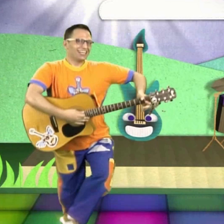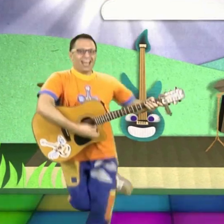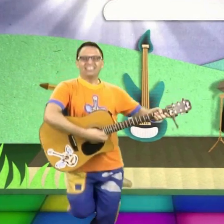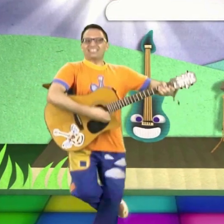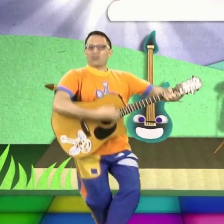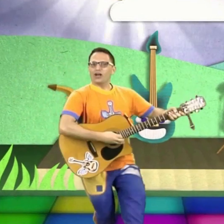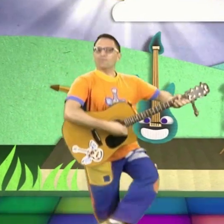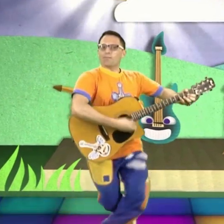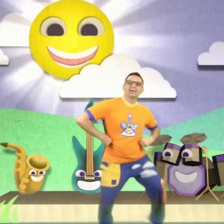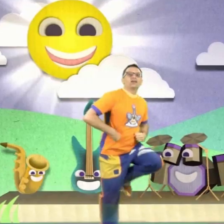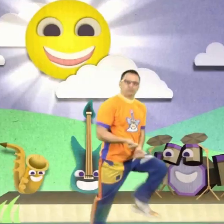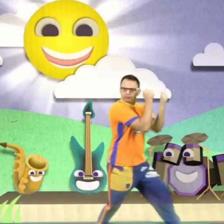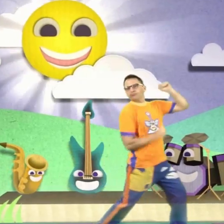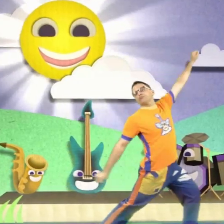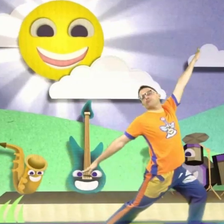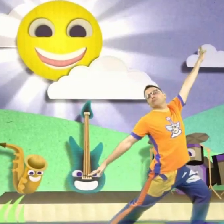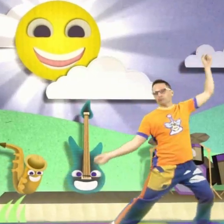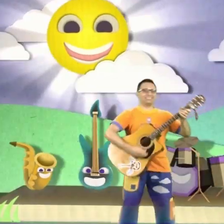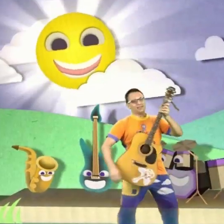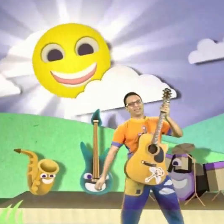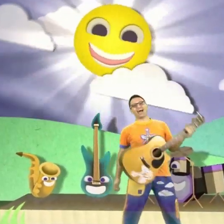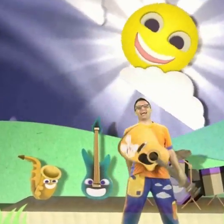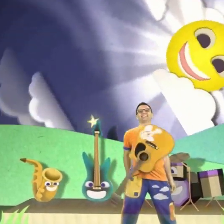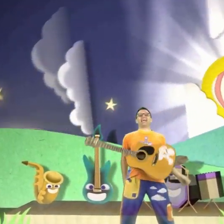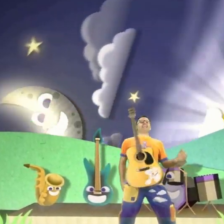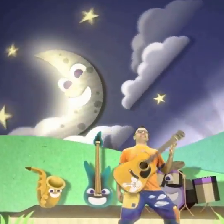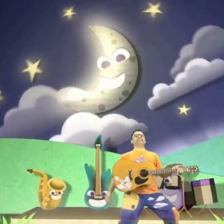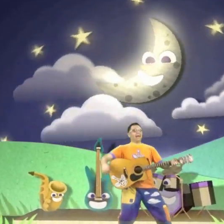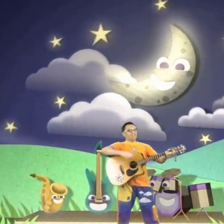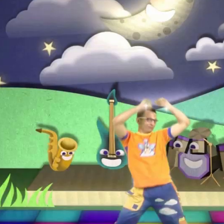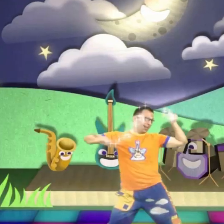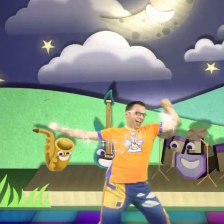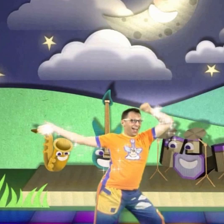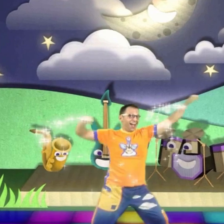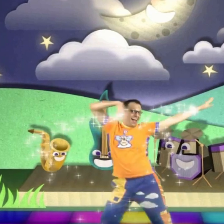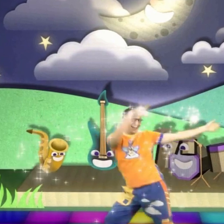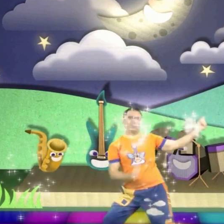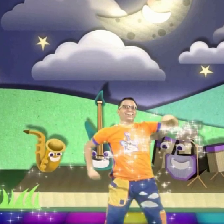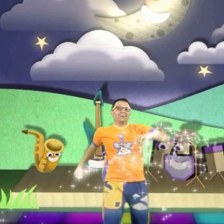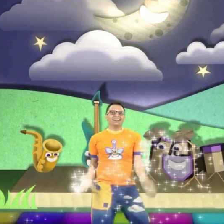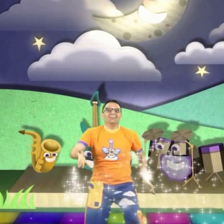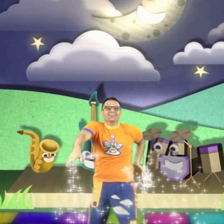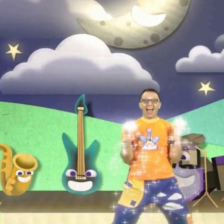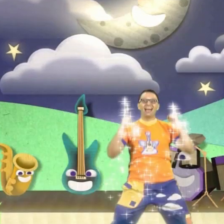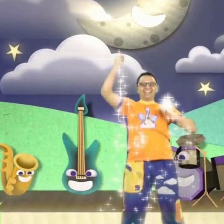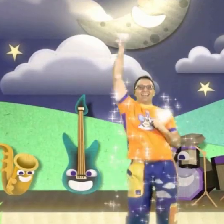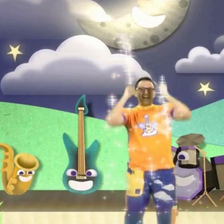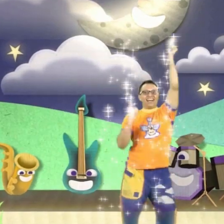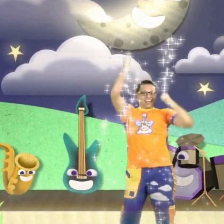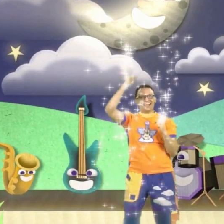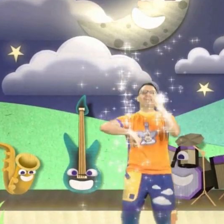משתלט, תסתכלו אני ממש אטלט, נבוא לרקוד איתי ביחד, כן. ונרקוד ביחד,